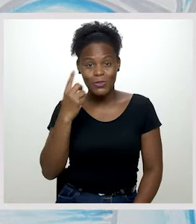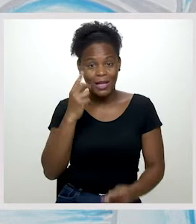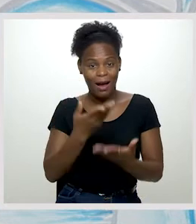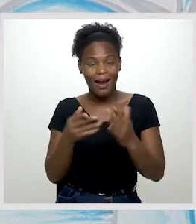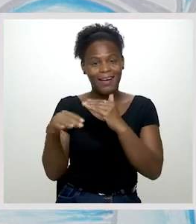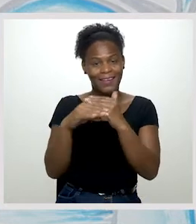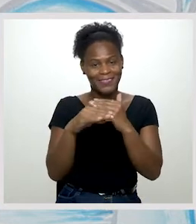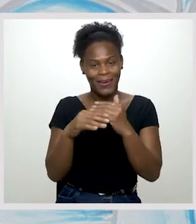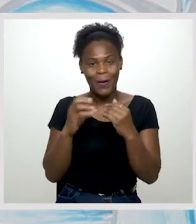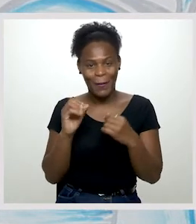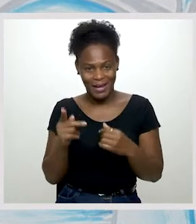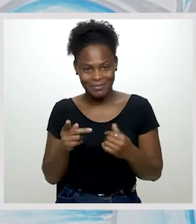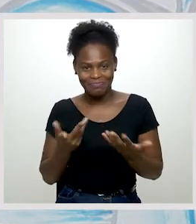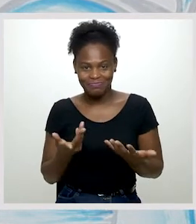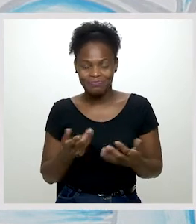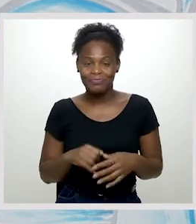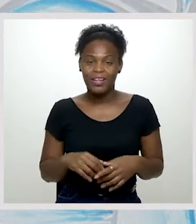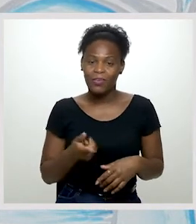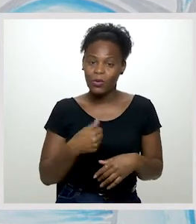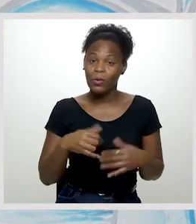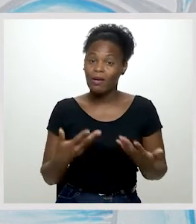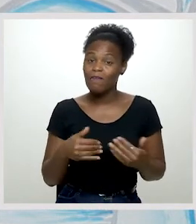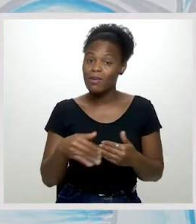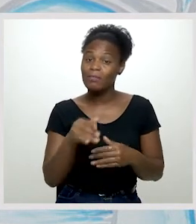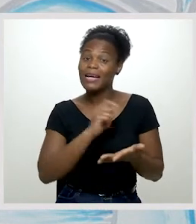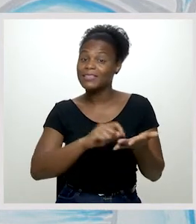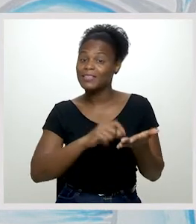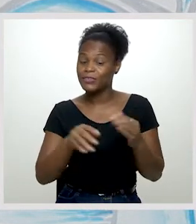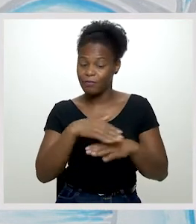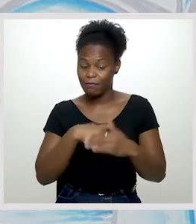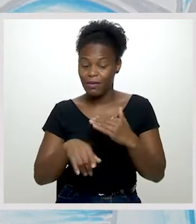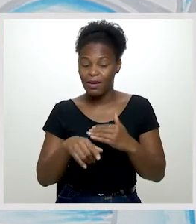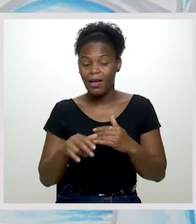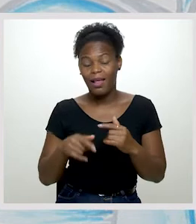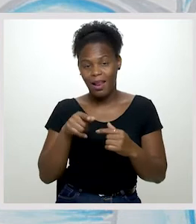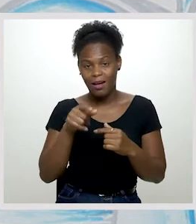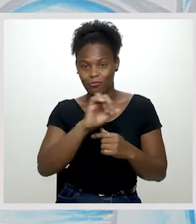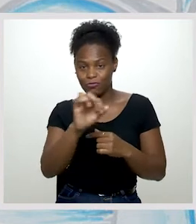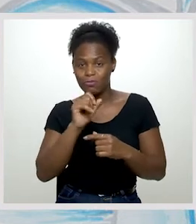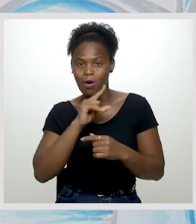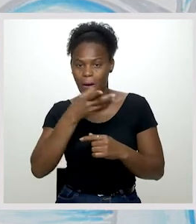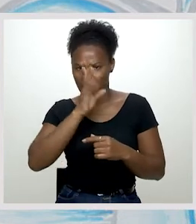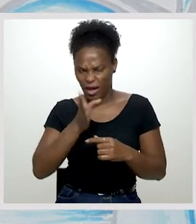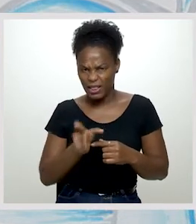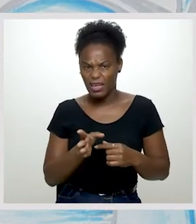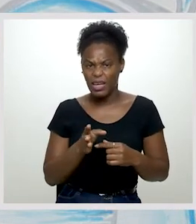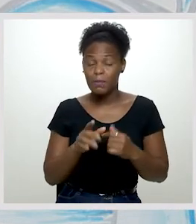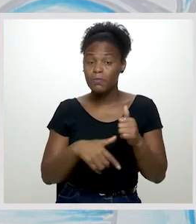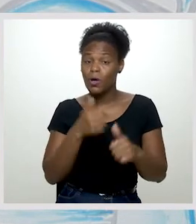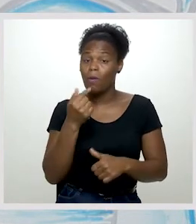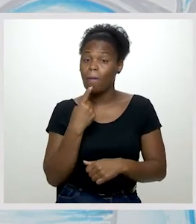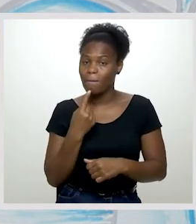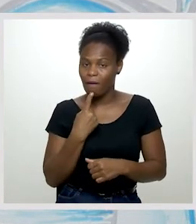Eh bien, maintenant, nous allons faire des exercices et là, vous pouvez pratiquer et mieux